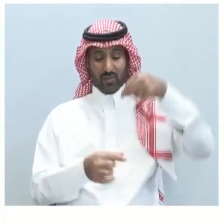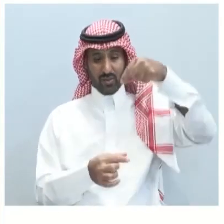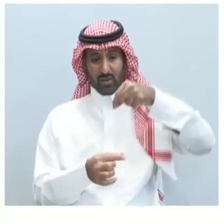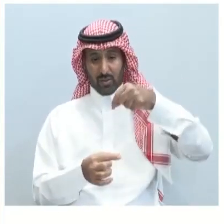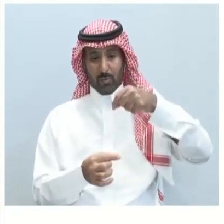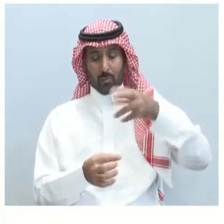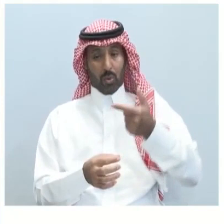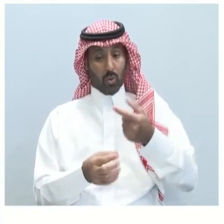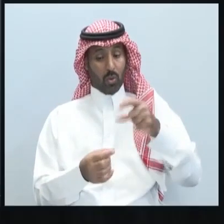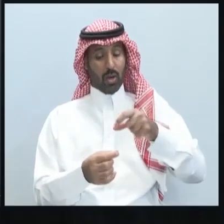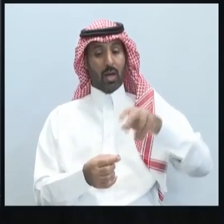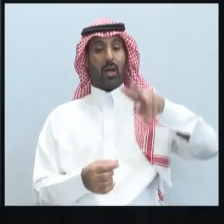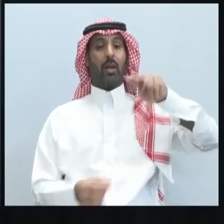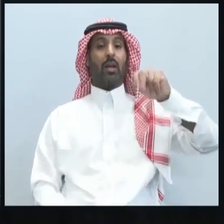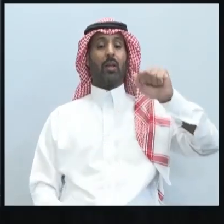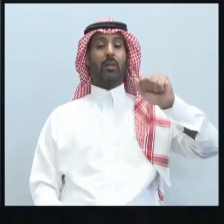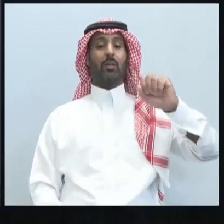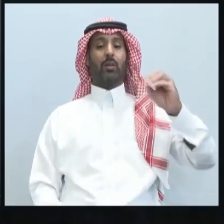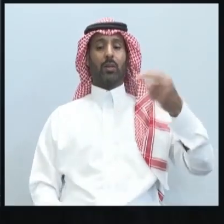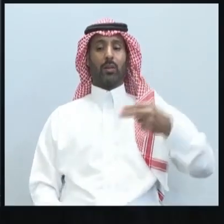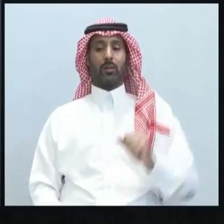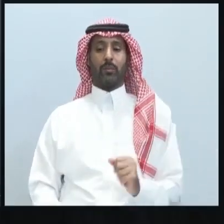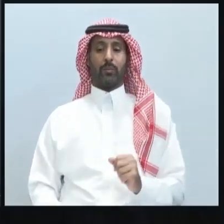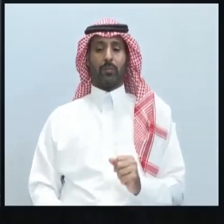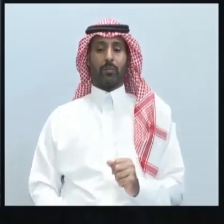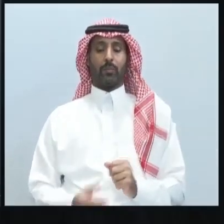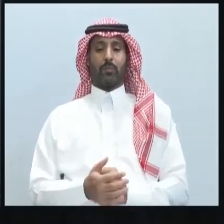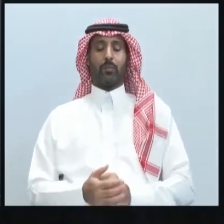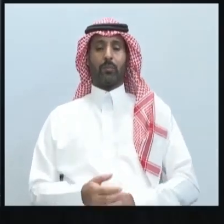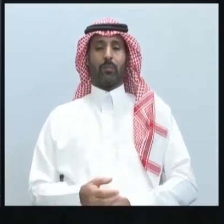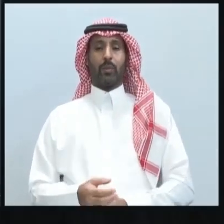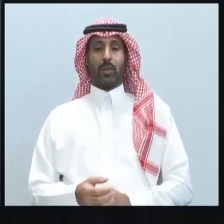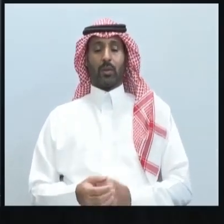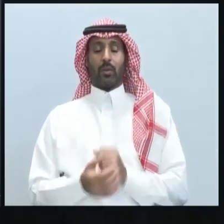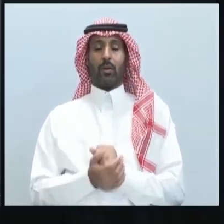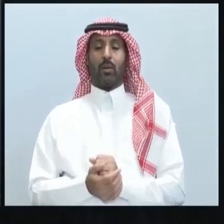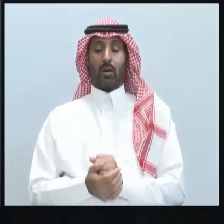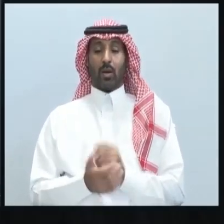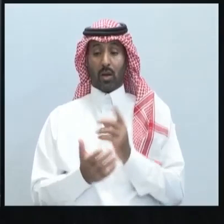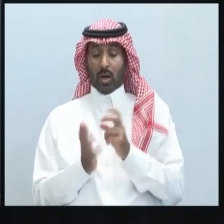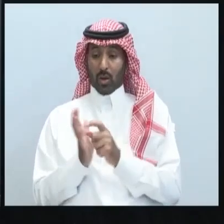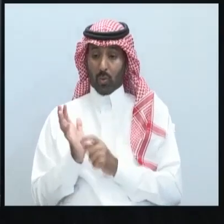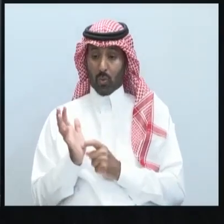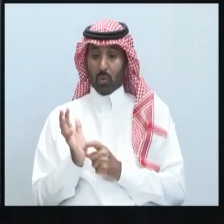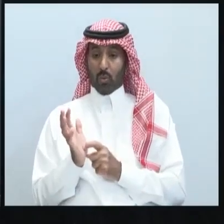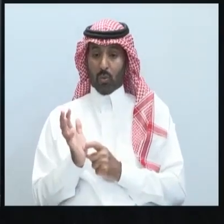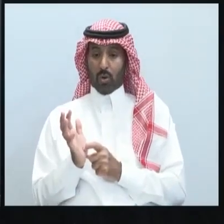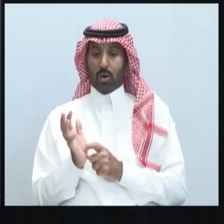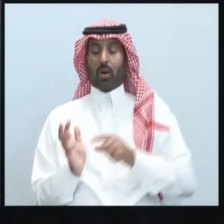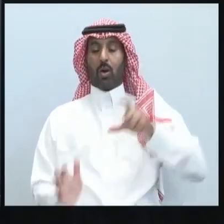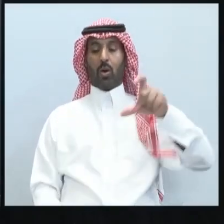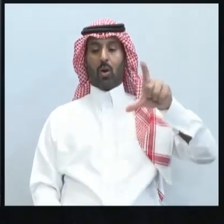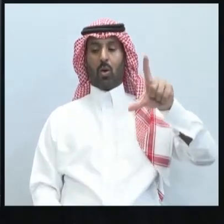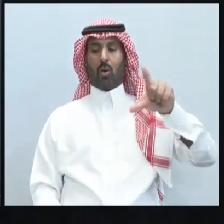يا شباب احنا عارفينه انه عباره عن مبدا يهتم بدراسه تركيز اتزان